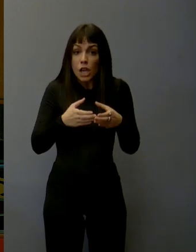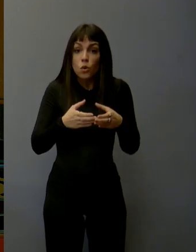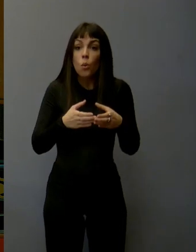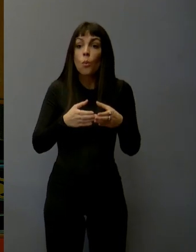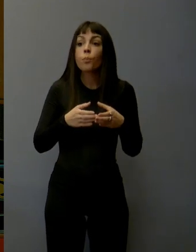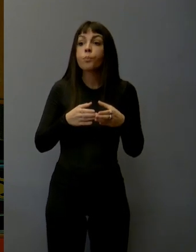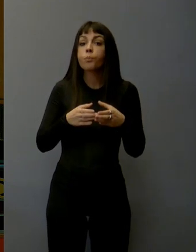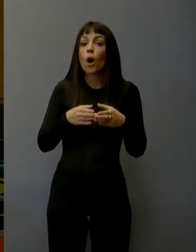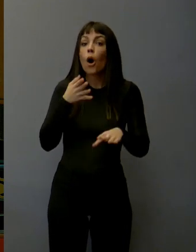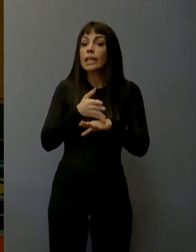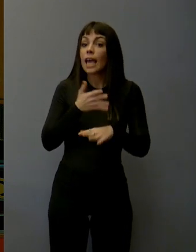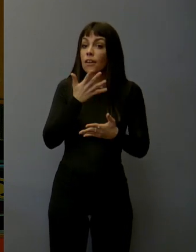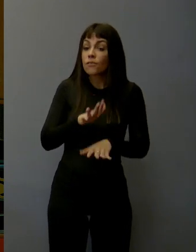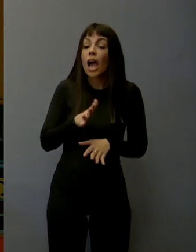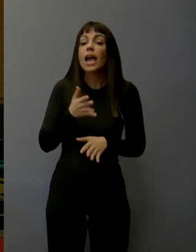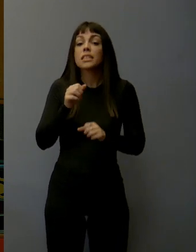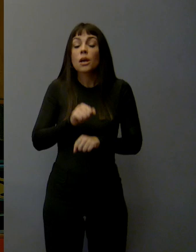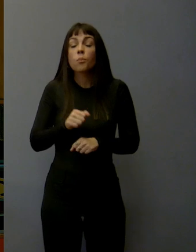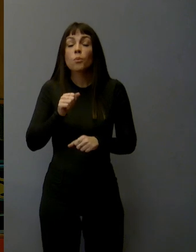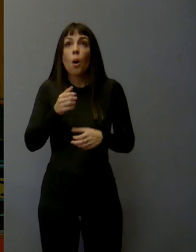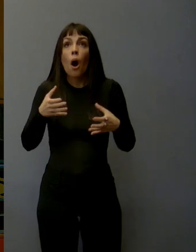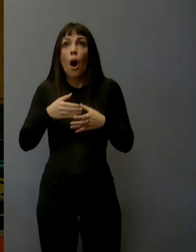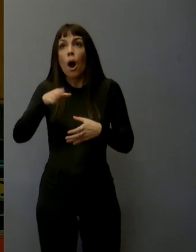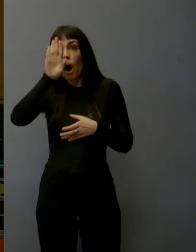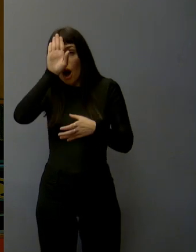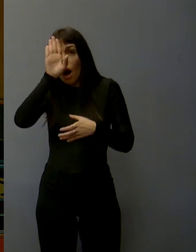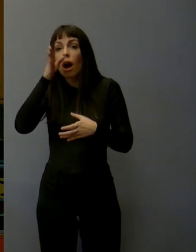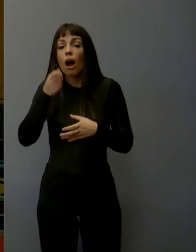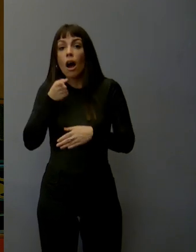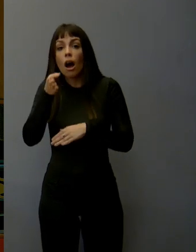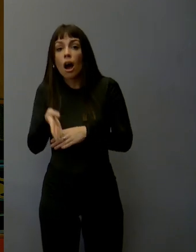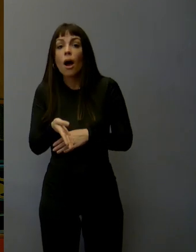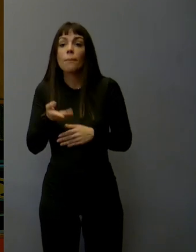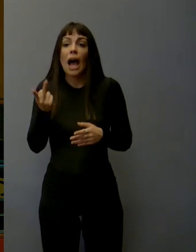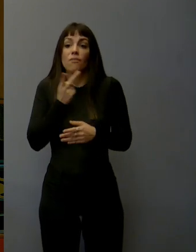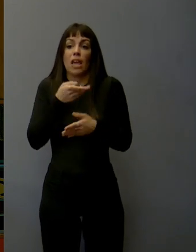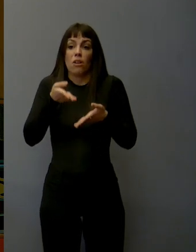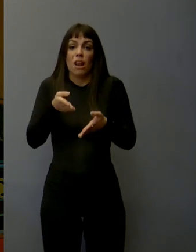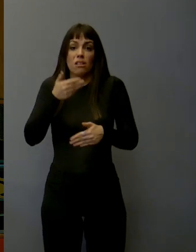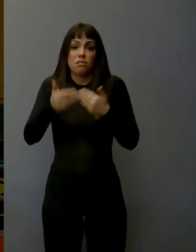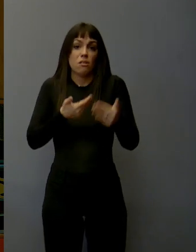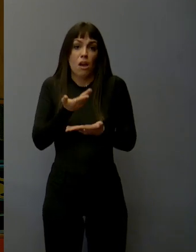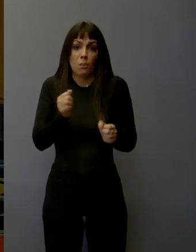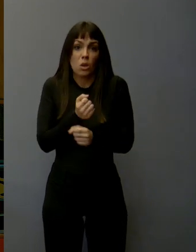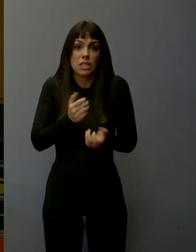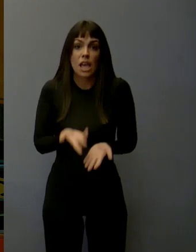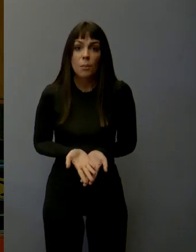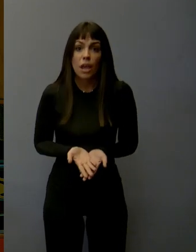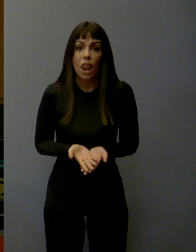ma cioè continuiamo a non andare avanti ragazzi su fatti prego consigliere Cavour